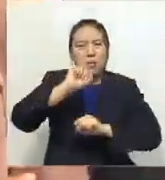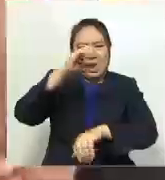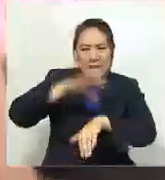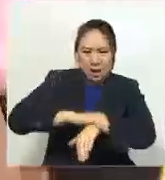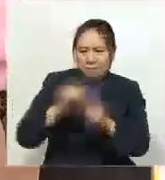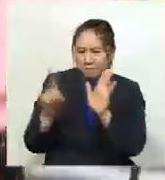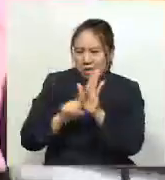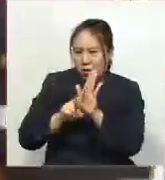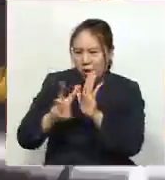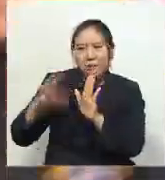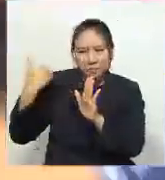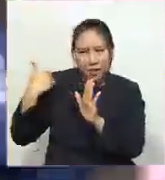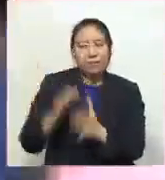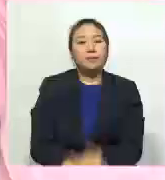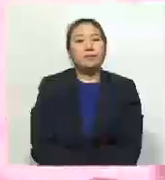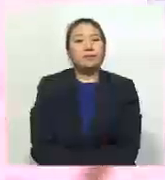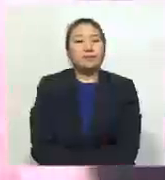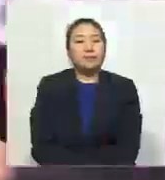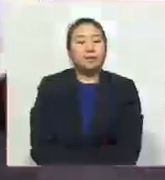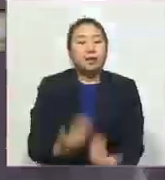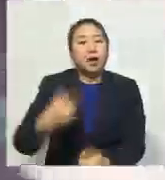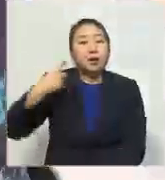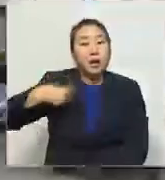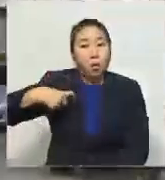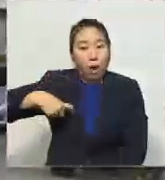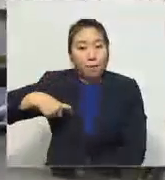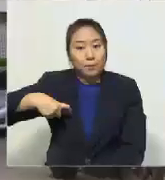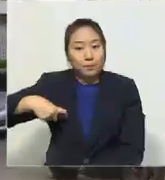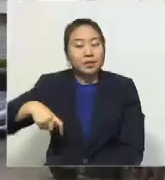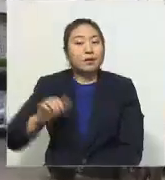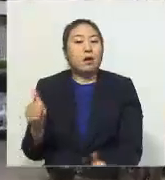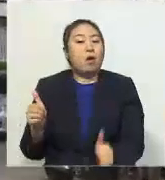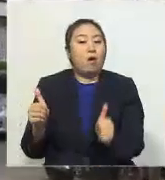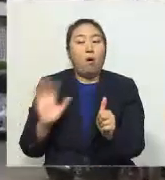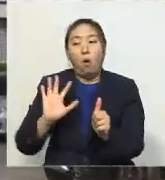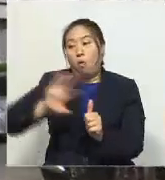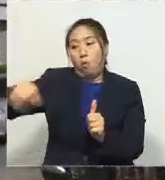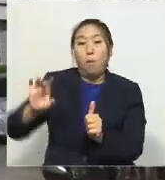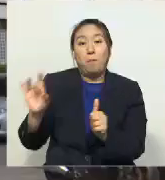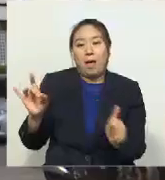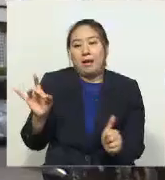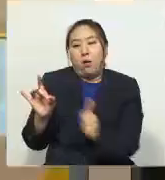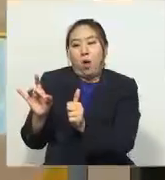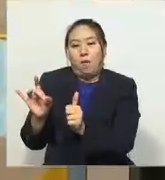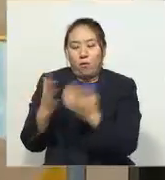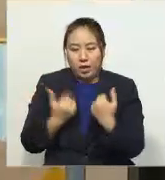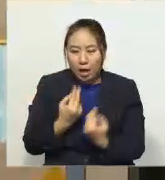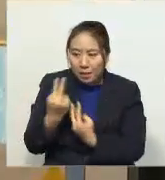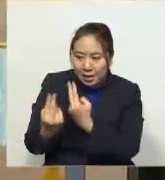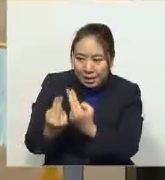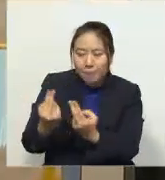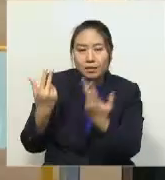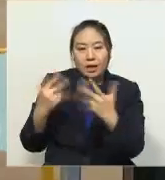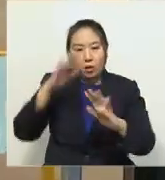ค่ะส่วนทนายความนะคะนายณพลใบเงินซึ่งเป็นทนายความของผู้ต้องหาทั้ง8คนเดินทางเข้าเยี่ยมลูกความก่อน